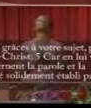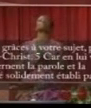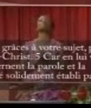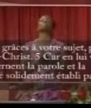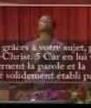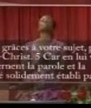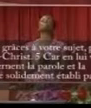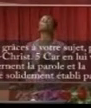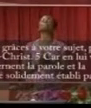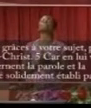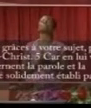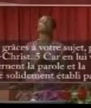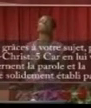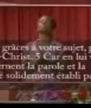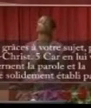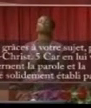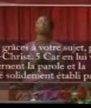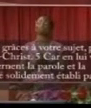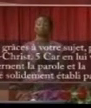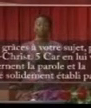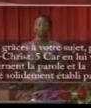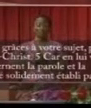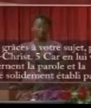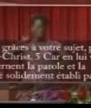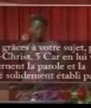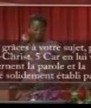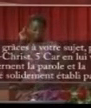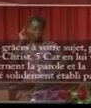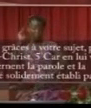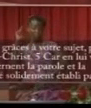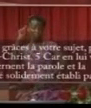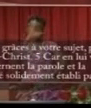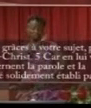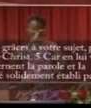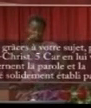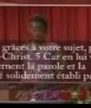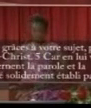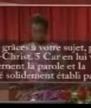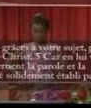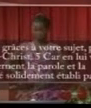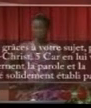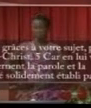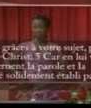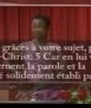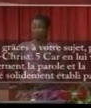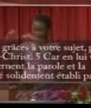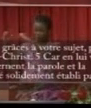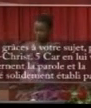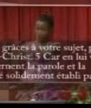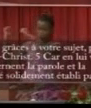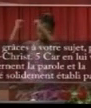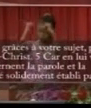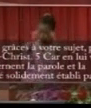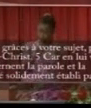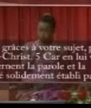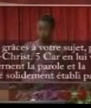connaissance. Le témoignage de Christ ayant été solidement établi parmi vous,